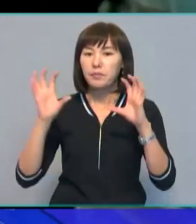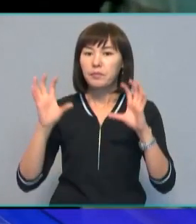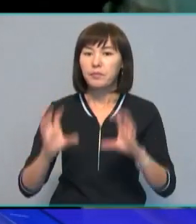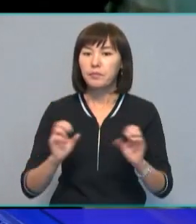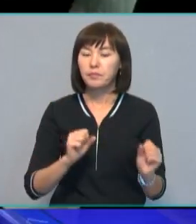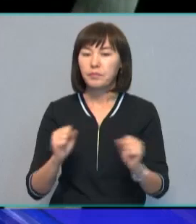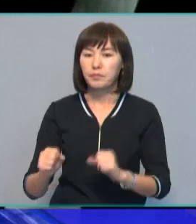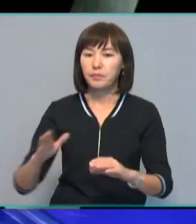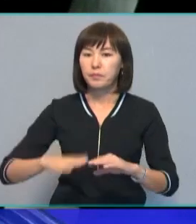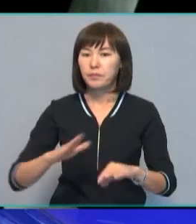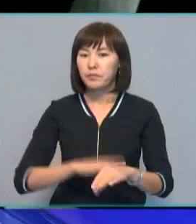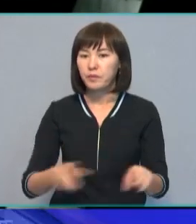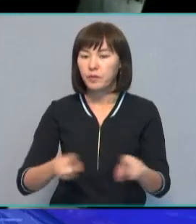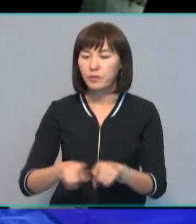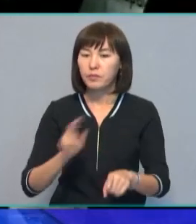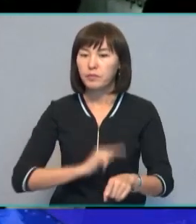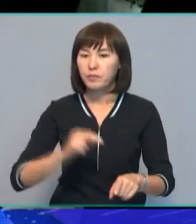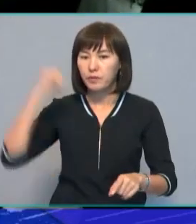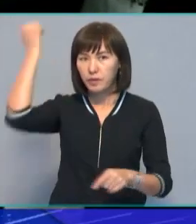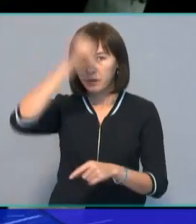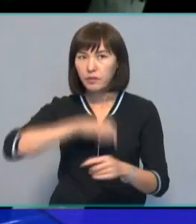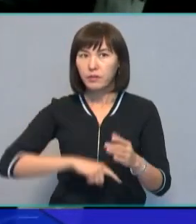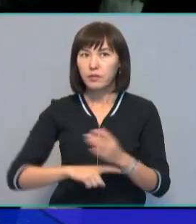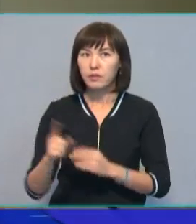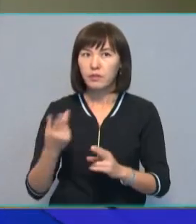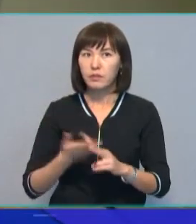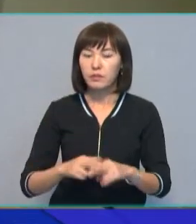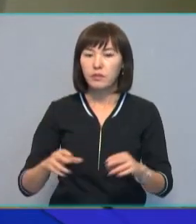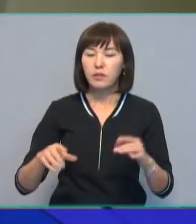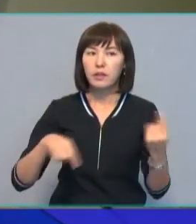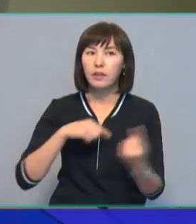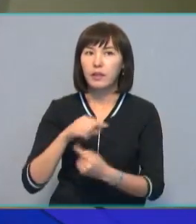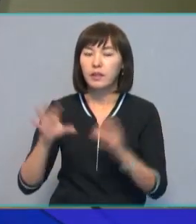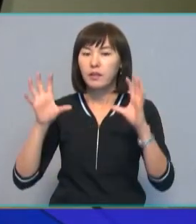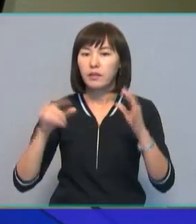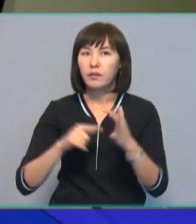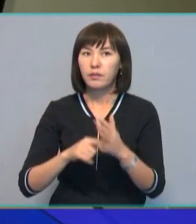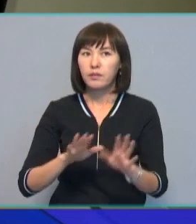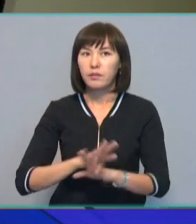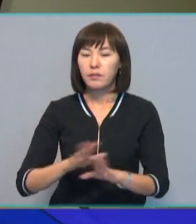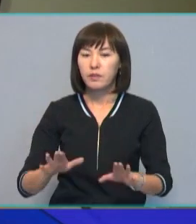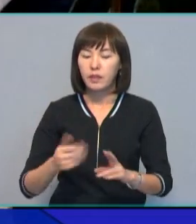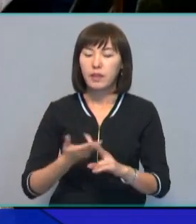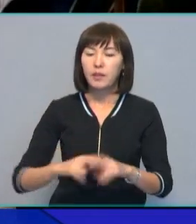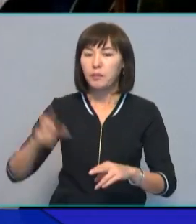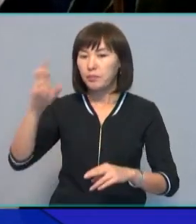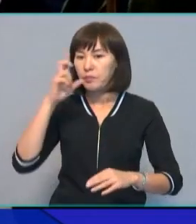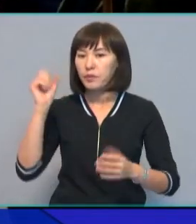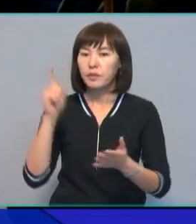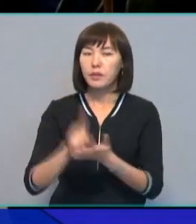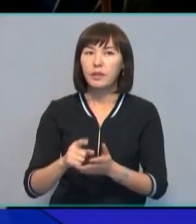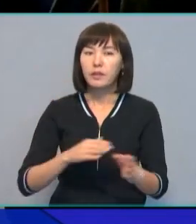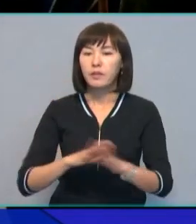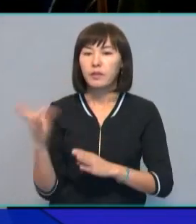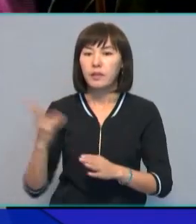алады. Салықшылар түсіндірме жұмыстарын жыл басынан бері жүргізуде. Бүгінде кәсіпкерлерде заң талабын орындауға бет бұрып келеді. Мемлекет міндетте отырған соң